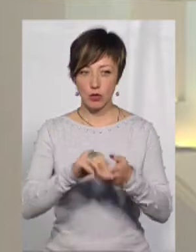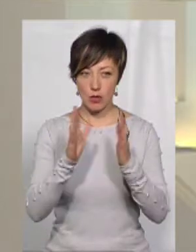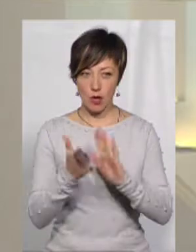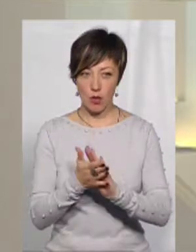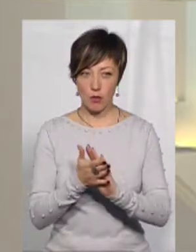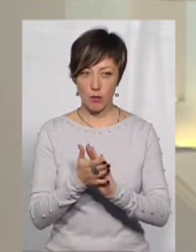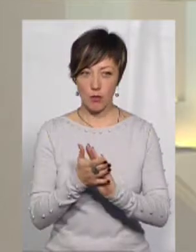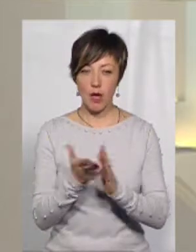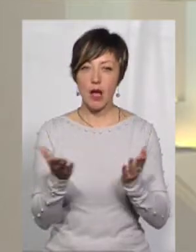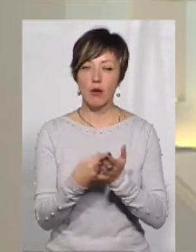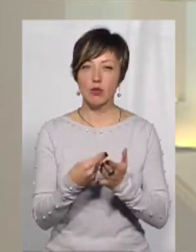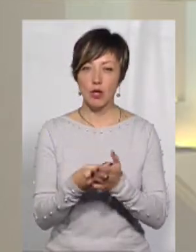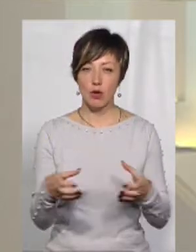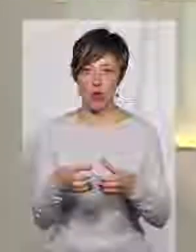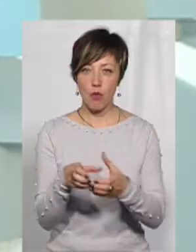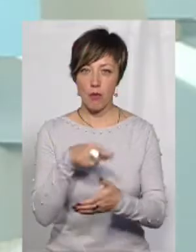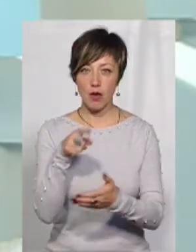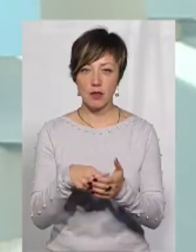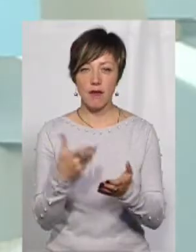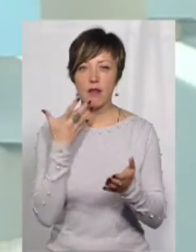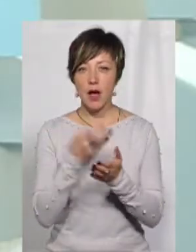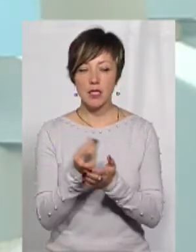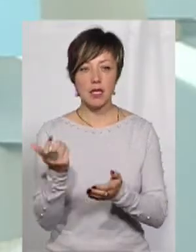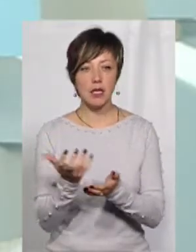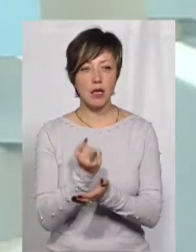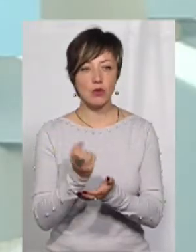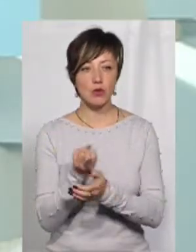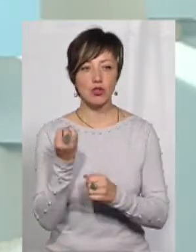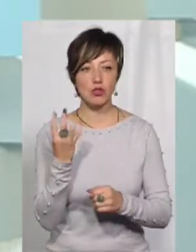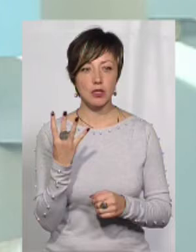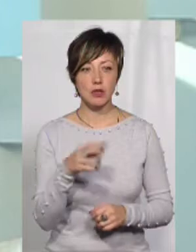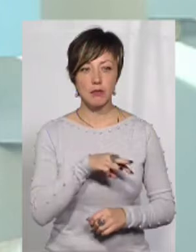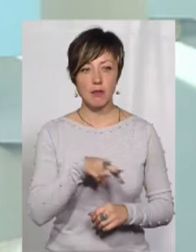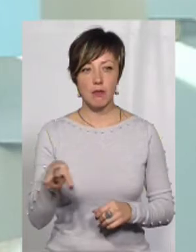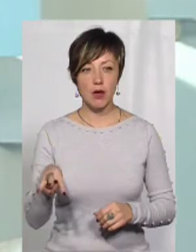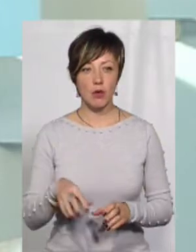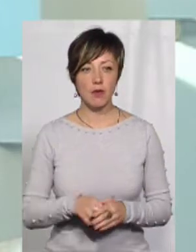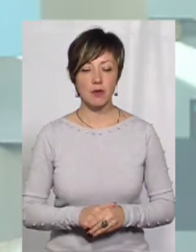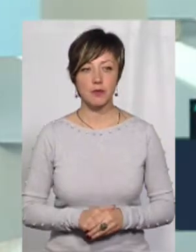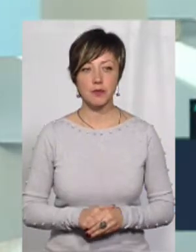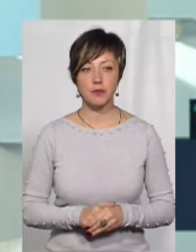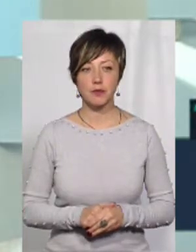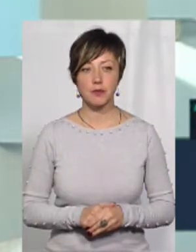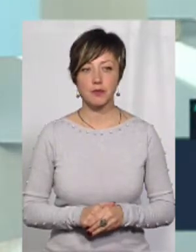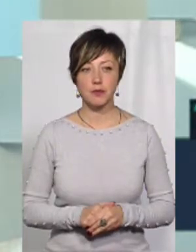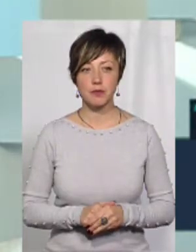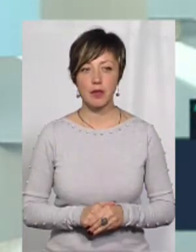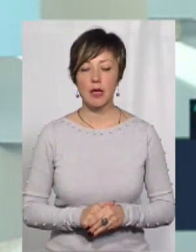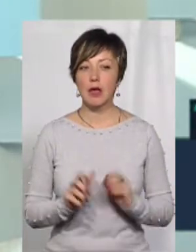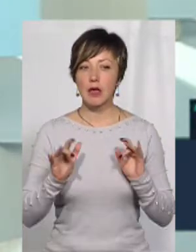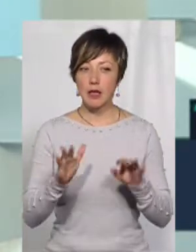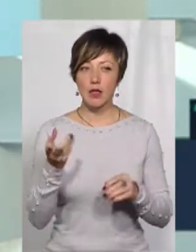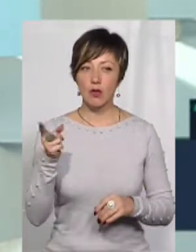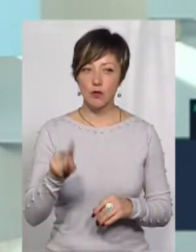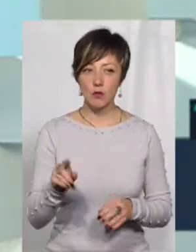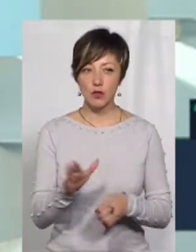загалом? От який бюджет громади? Власних надходжень 14 мільйонів. Ага, зрозуміло. Будь ласка, продовжуйте. Діло в